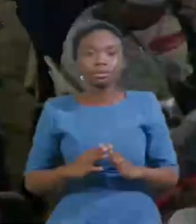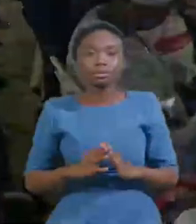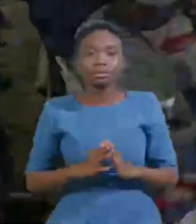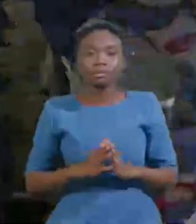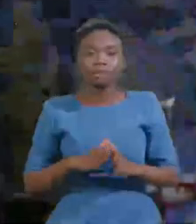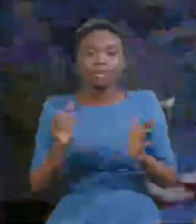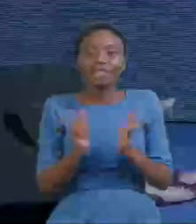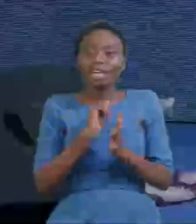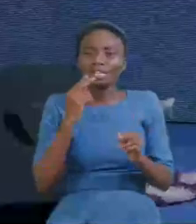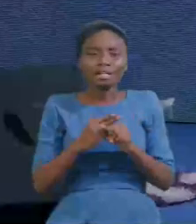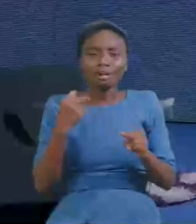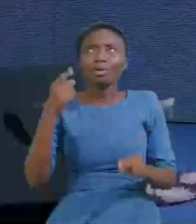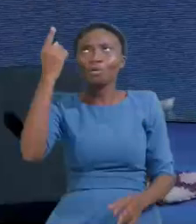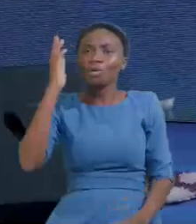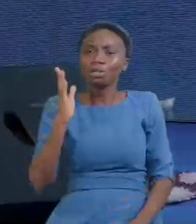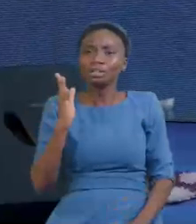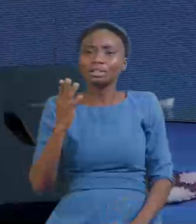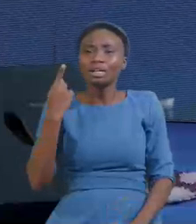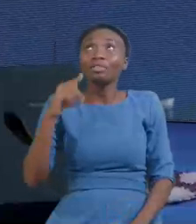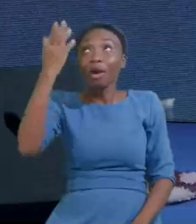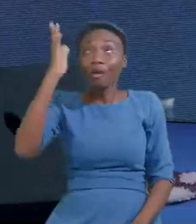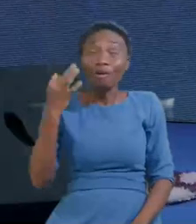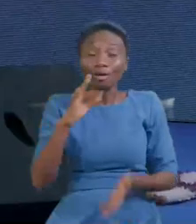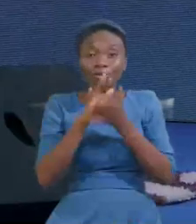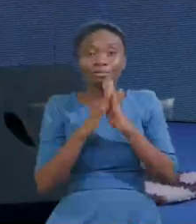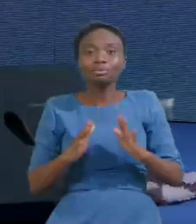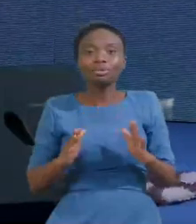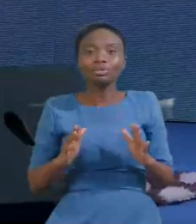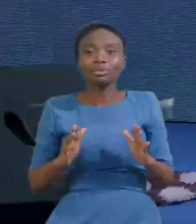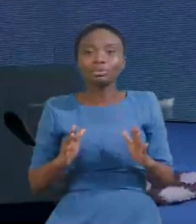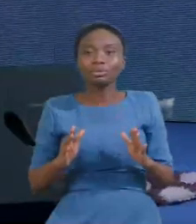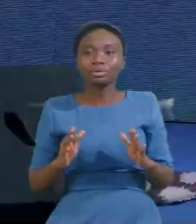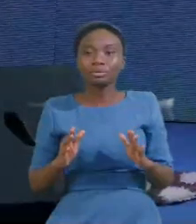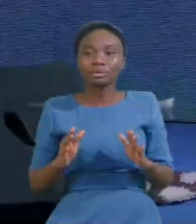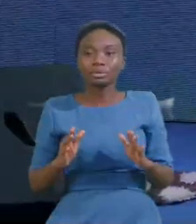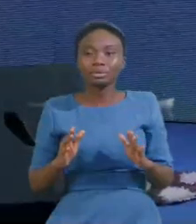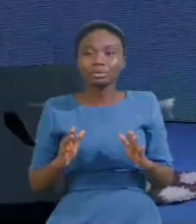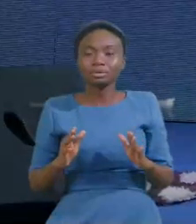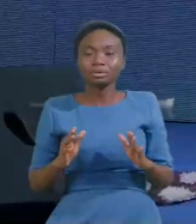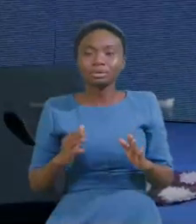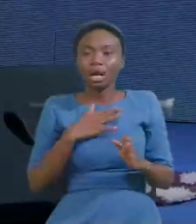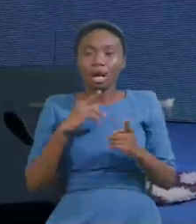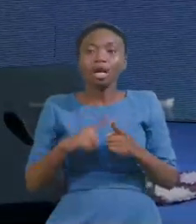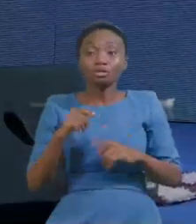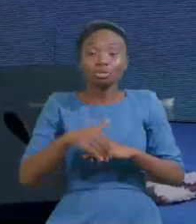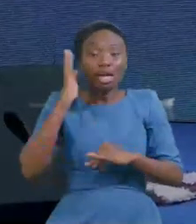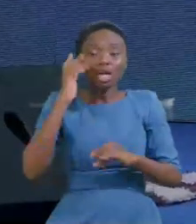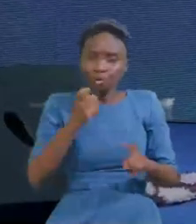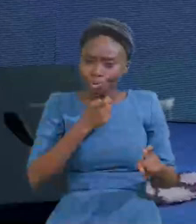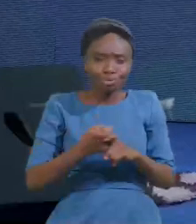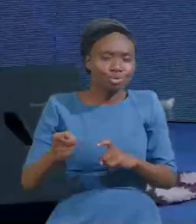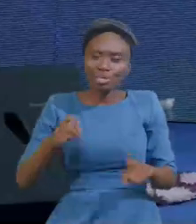Le Dieu de paix. Ça, c'est le nom de Dieu. Il est le Dieu de paix.